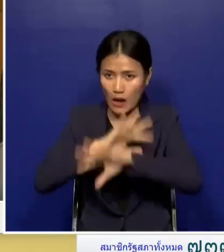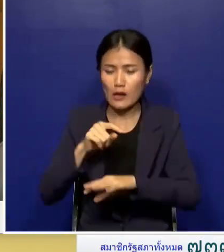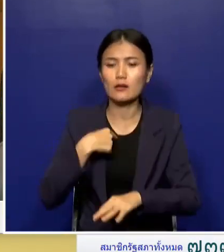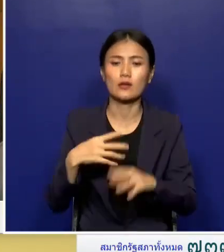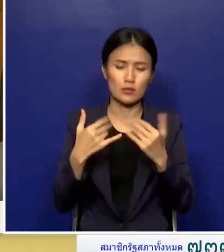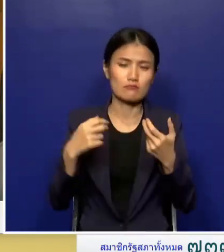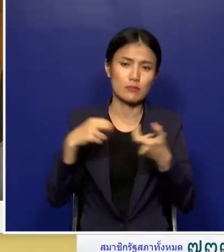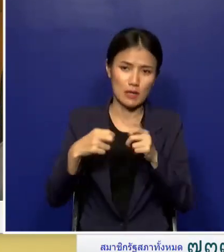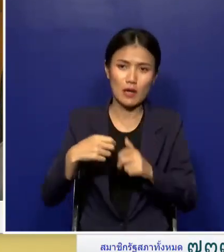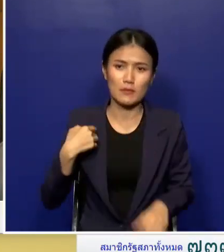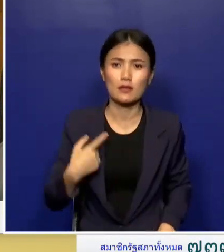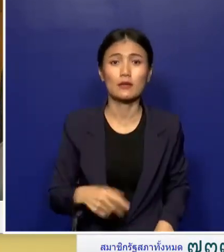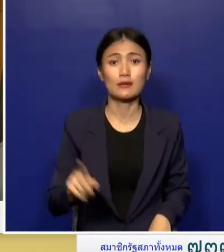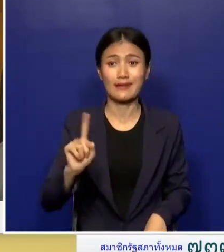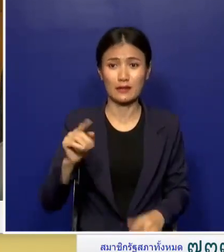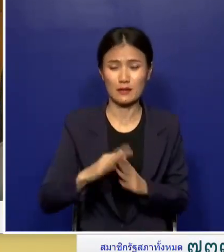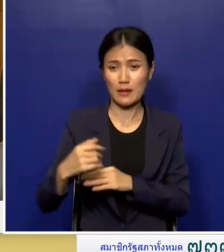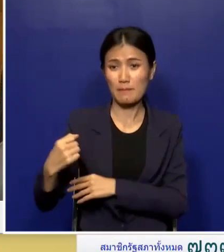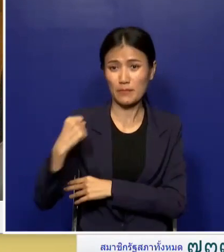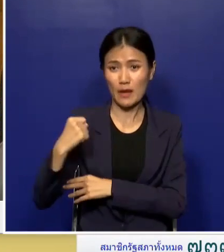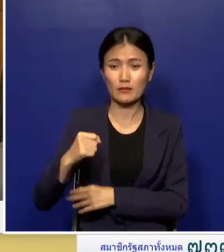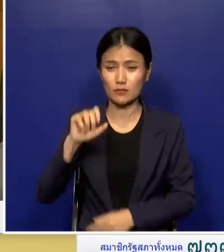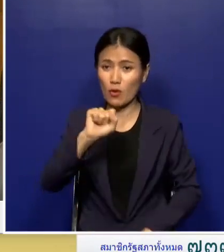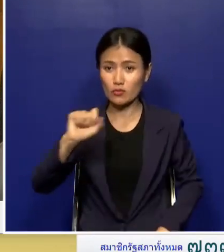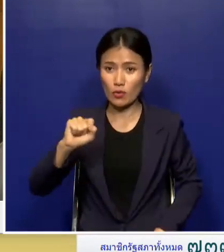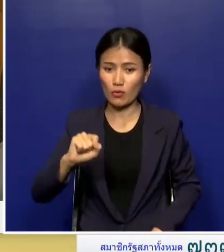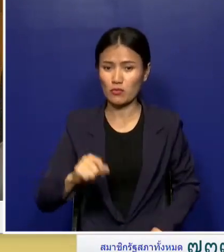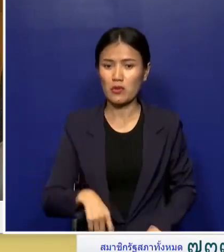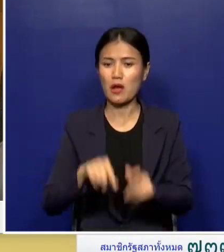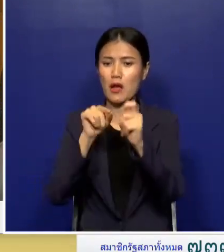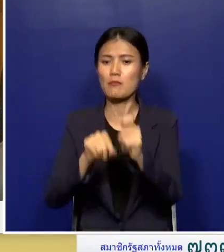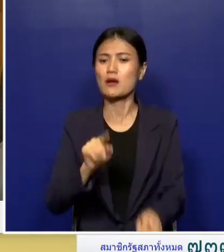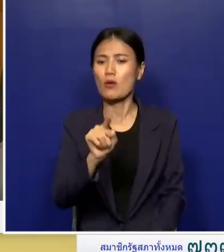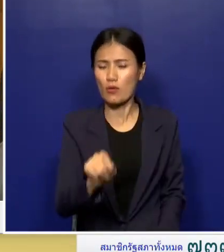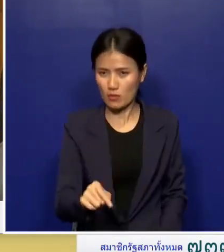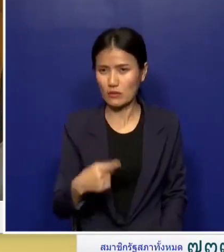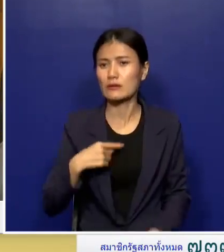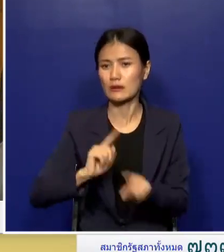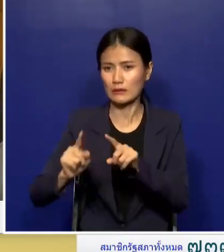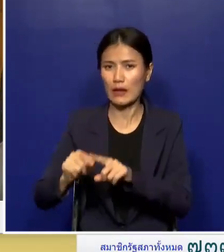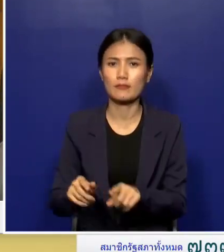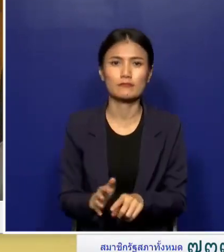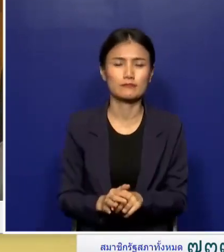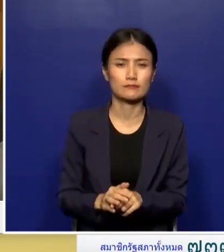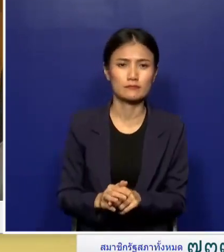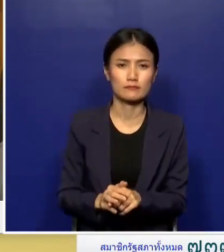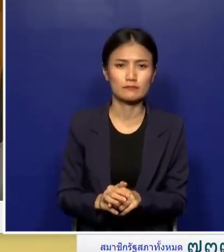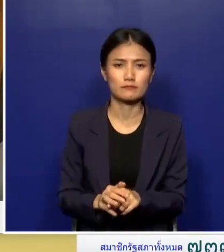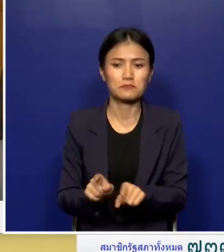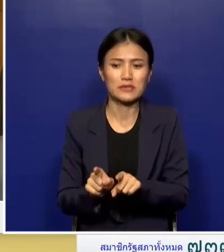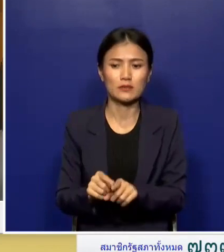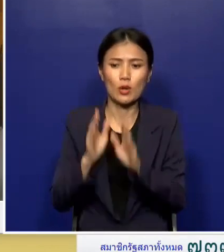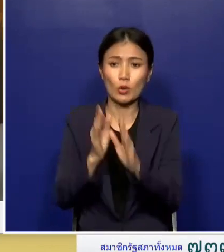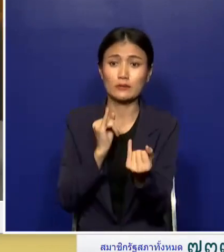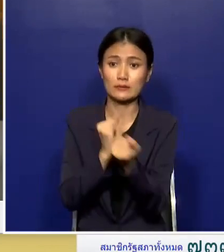รในแต่ละเขตนั้นที่บางคนก็เรียกว่านักเลือกตั้งเนี่ยสามารถที่จะเอาคนของตัวเ